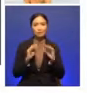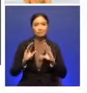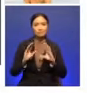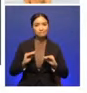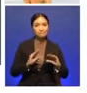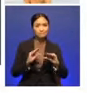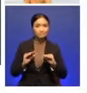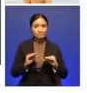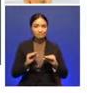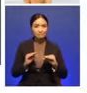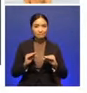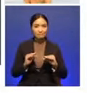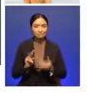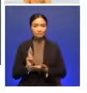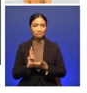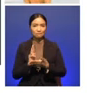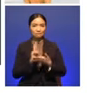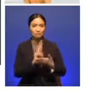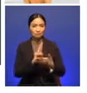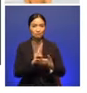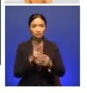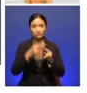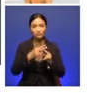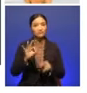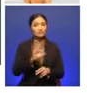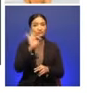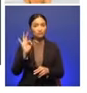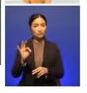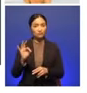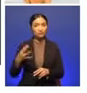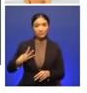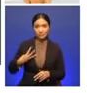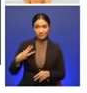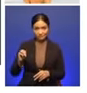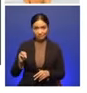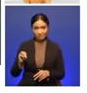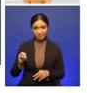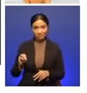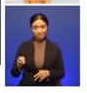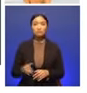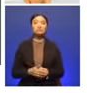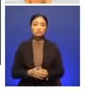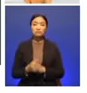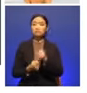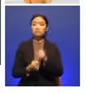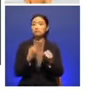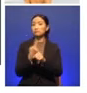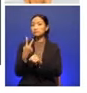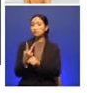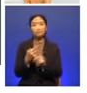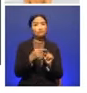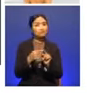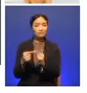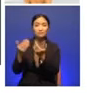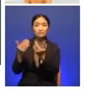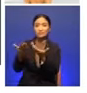เรียกว่ามอบรางวัลเจ้าฟ้ามหิดลนะครับที่ผู้จัดงานเนี่ยสองปีซ้อนเลยนะครับที่เชิญ